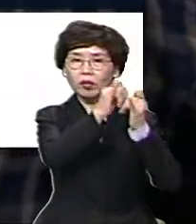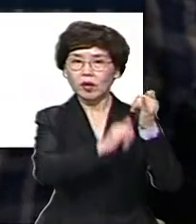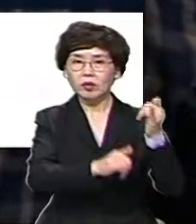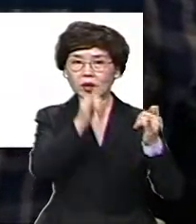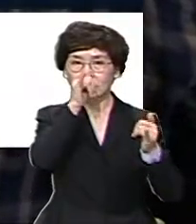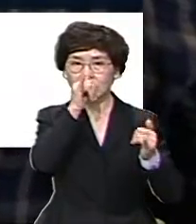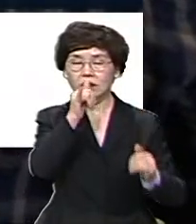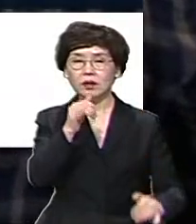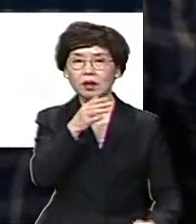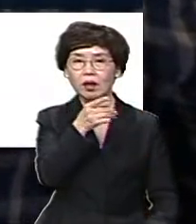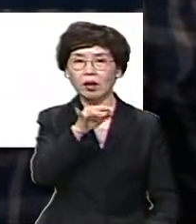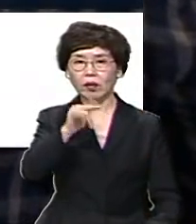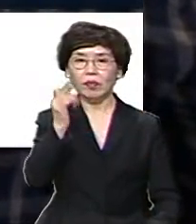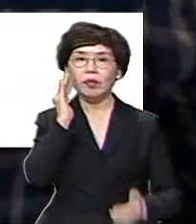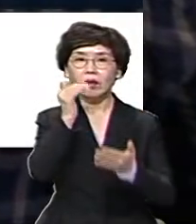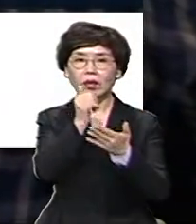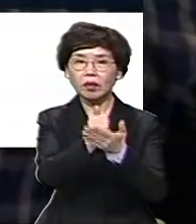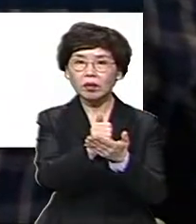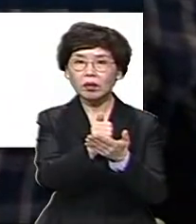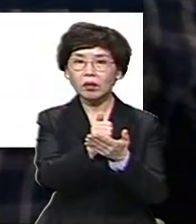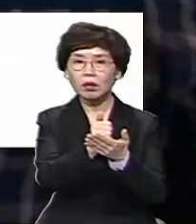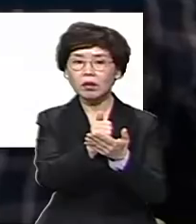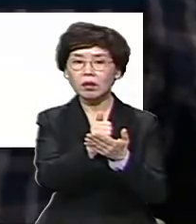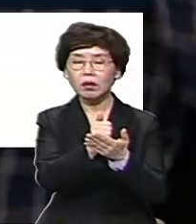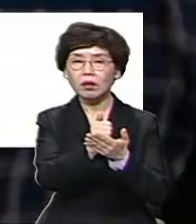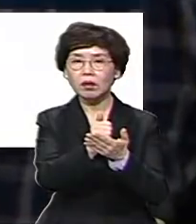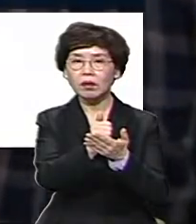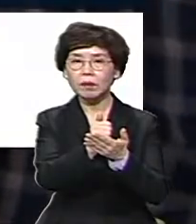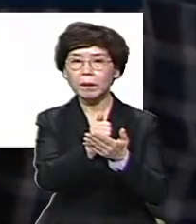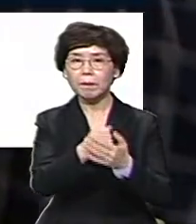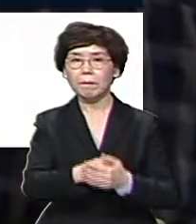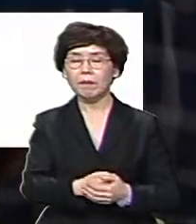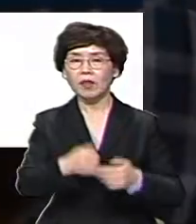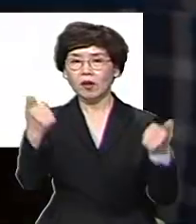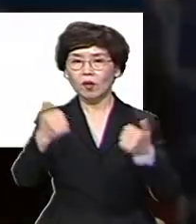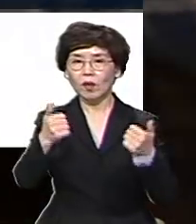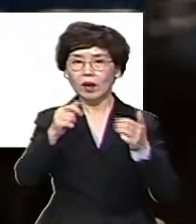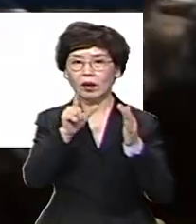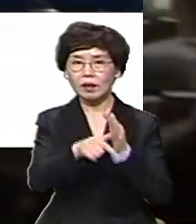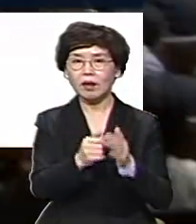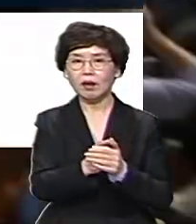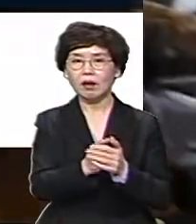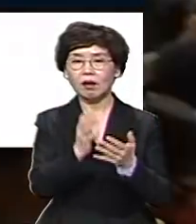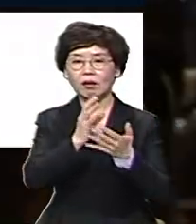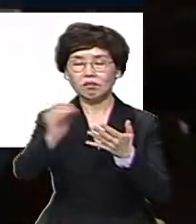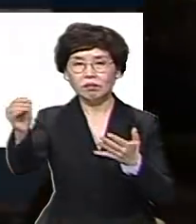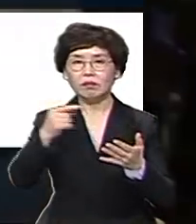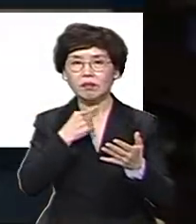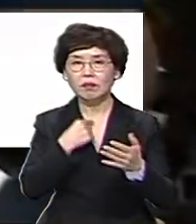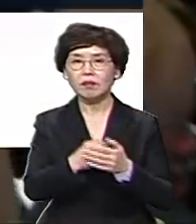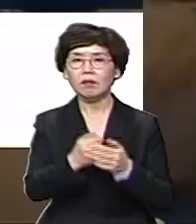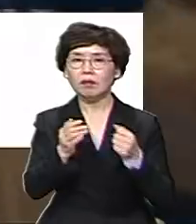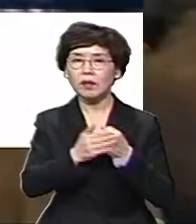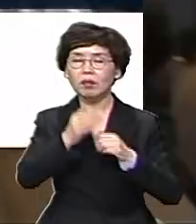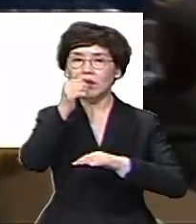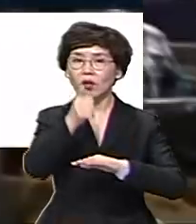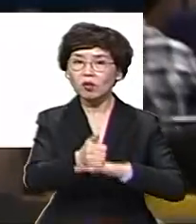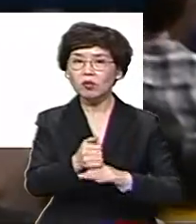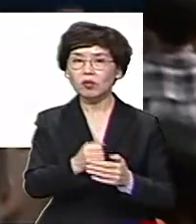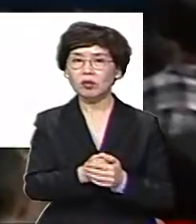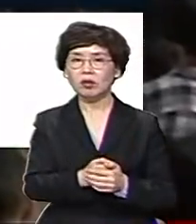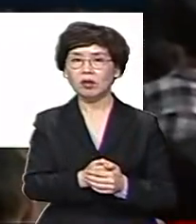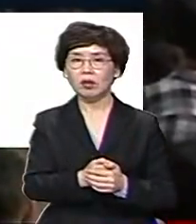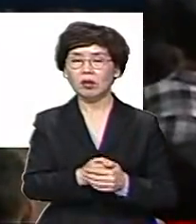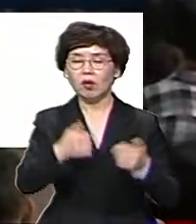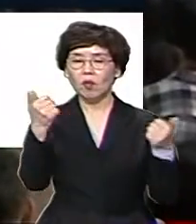설명이 필요합니다. 과거 역사가 있지 않습니까? 레이건 대통령도 회장에서 레이캬베크 회의에서